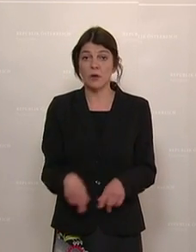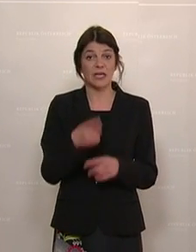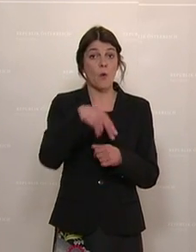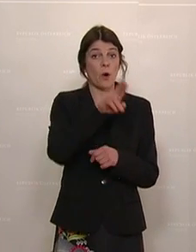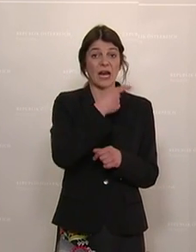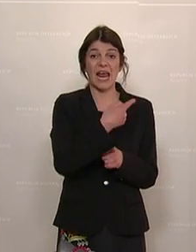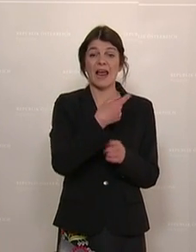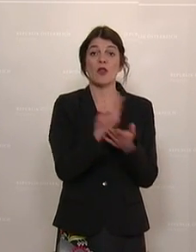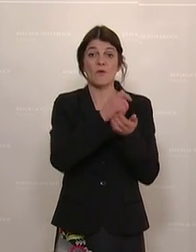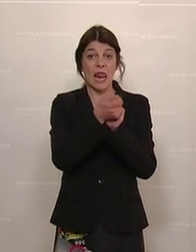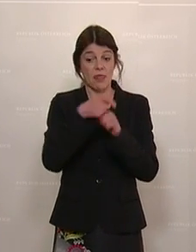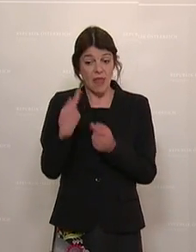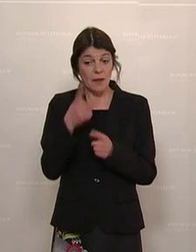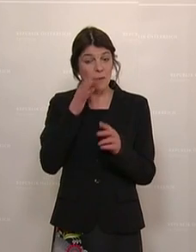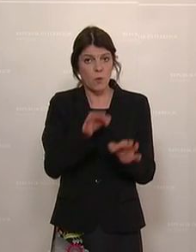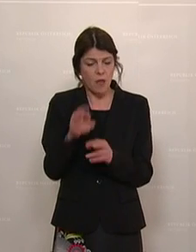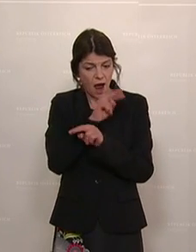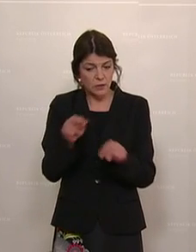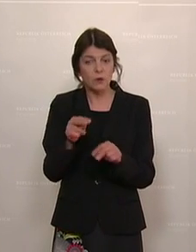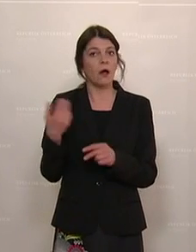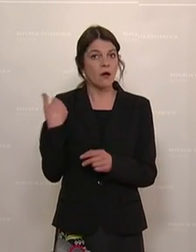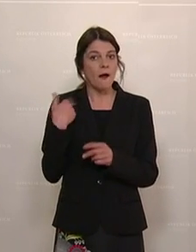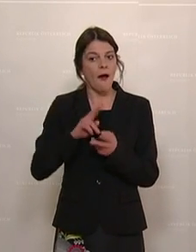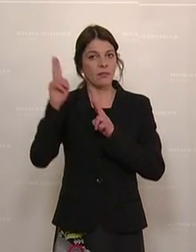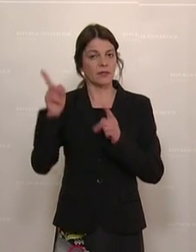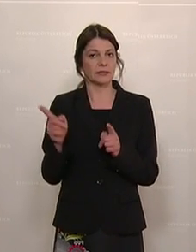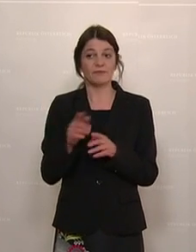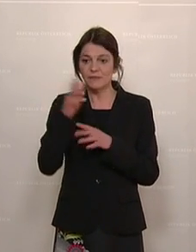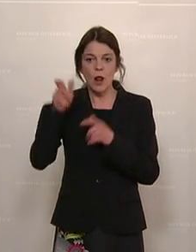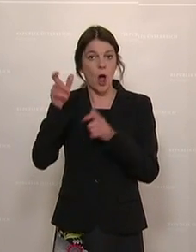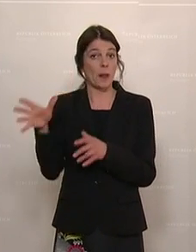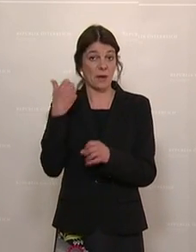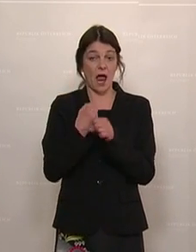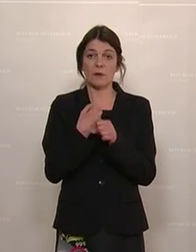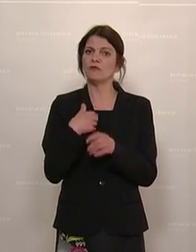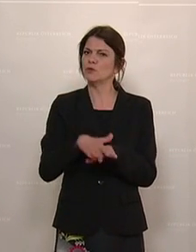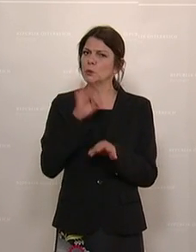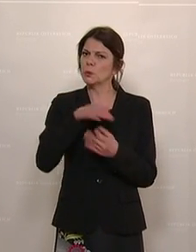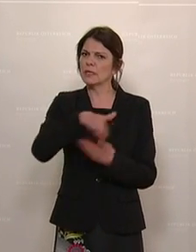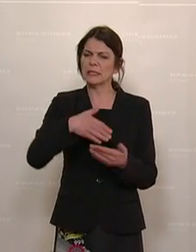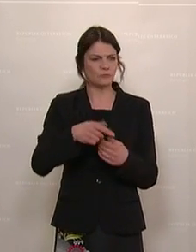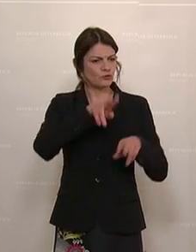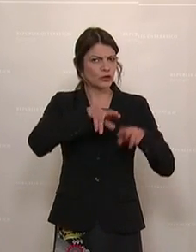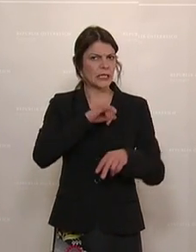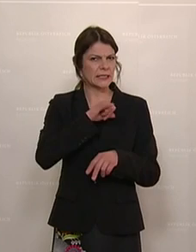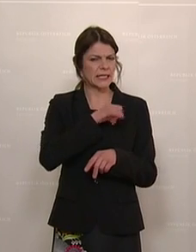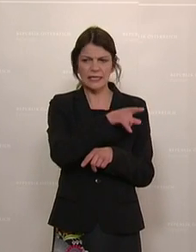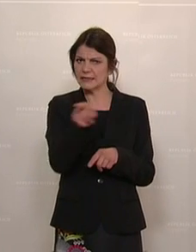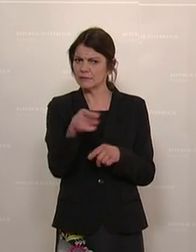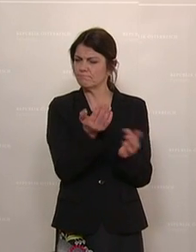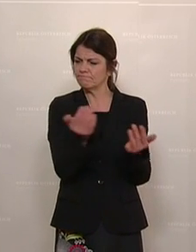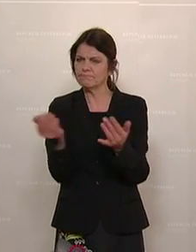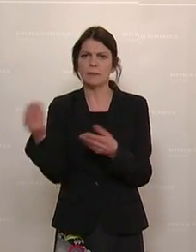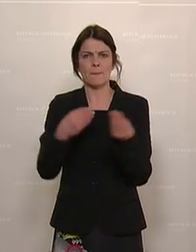der Begutachtung eine andere als davor. Wir haben wirklich Leute eingebunden und ich glaube, uns ist ein guter Mix gelungen aus den verschiedenen Interessen und ich bin sehr, sehr